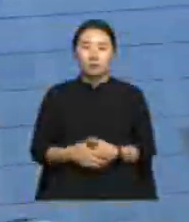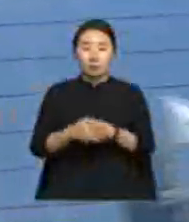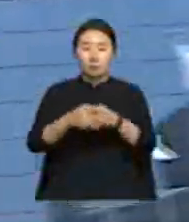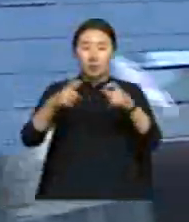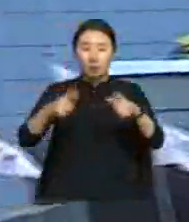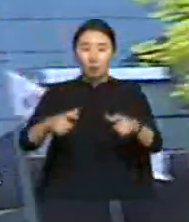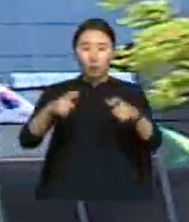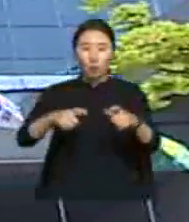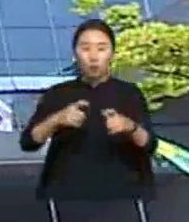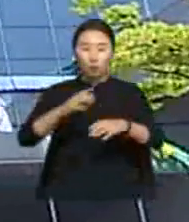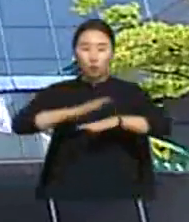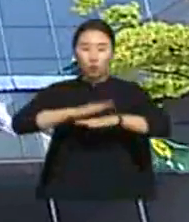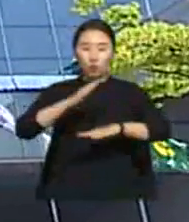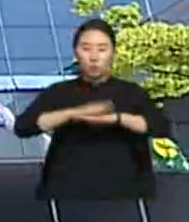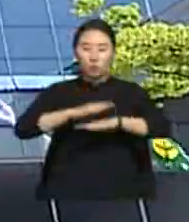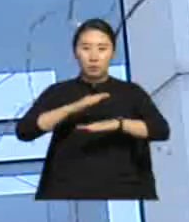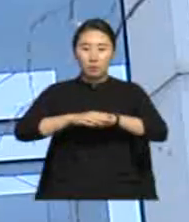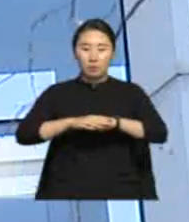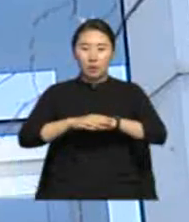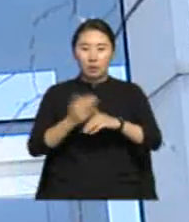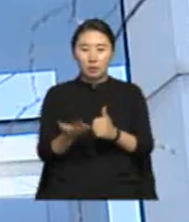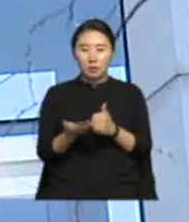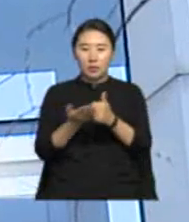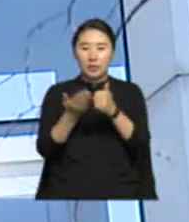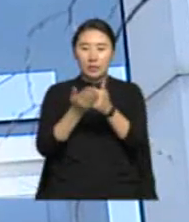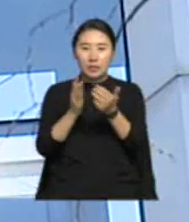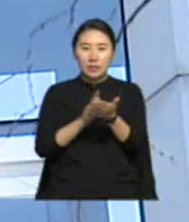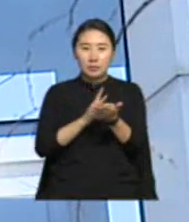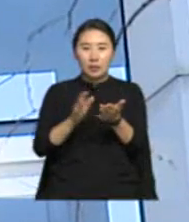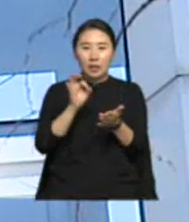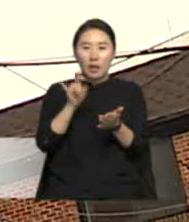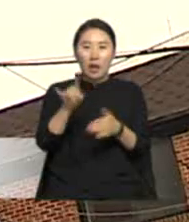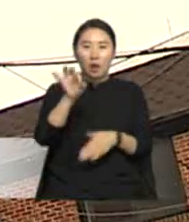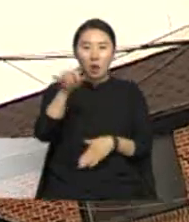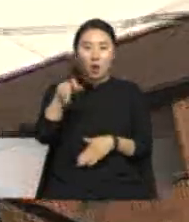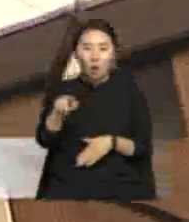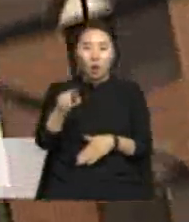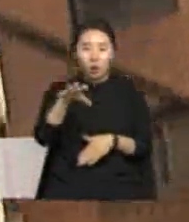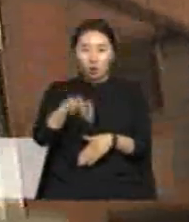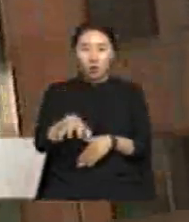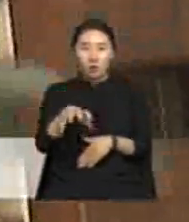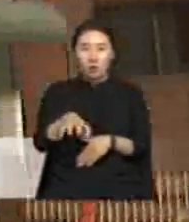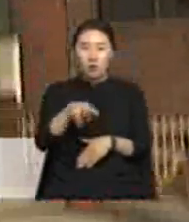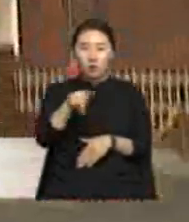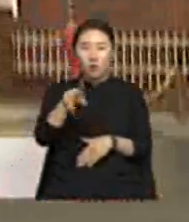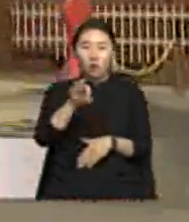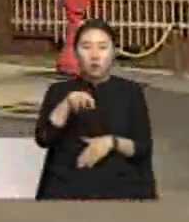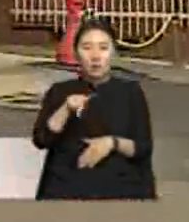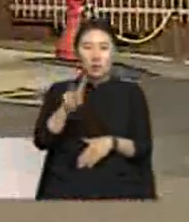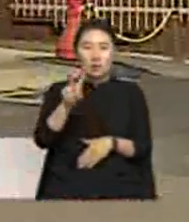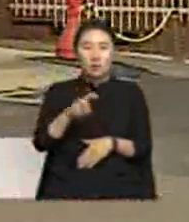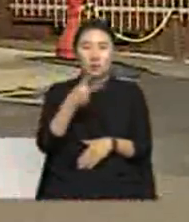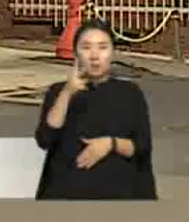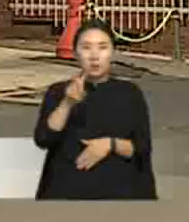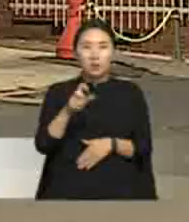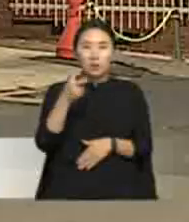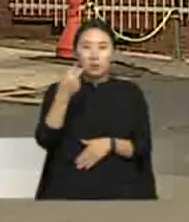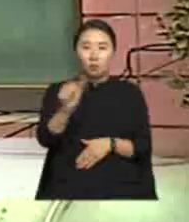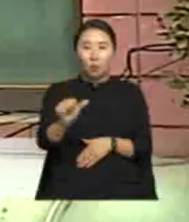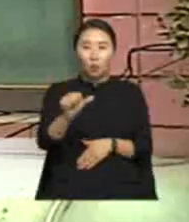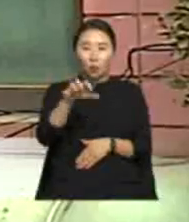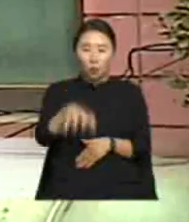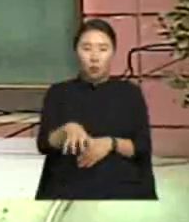마포구에 출판과 인쇄업 육성을 면 스마트 앵커 시설이 들어서 입니다 부지는 성산동 275 번지 일대 로